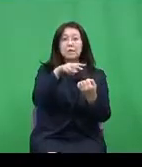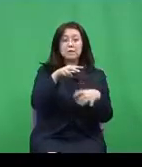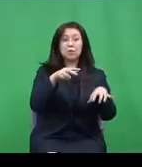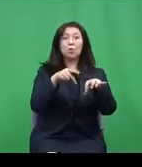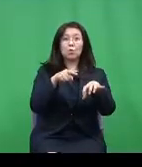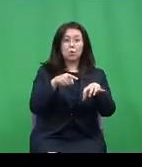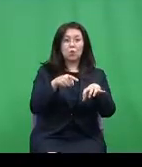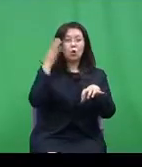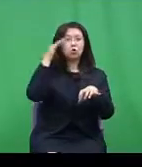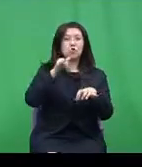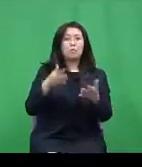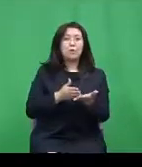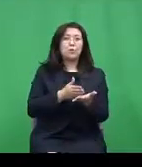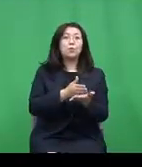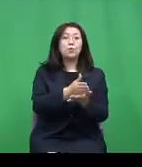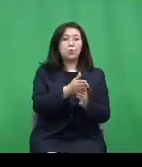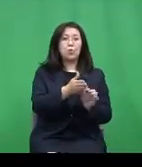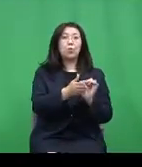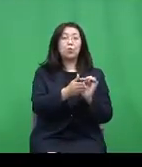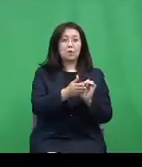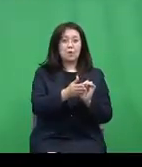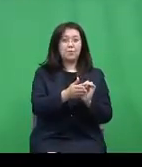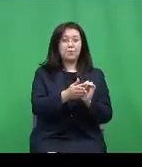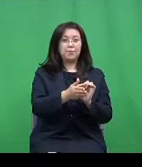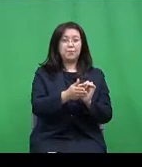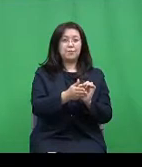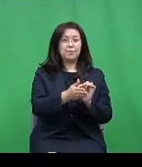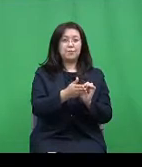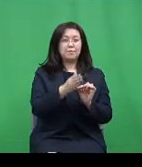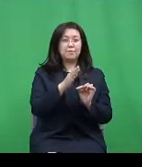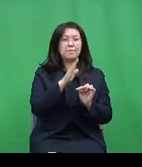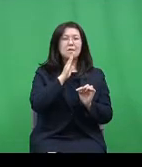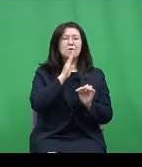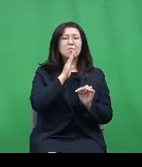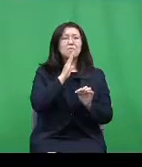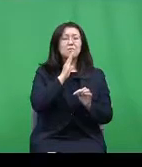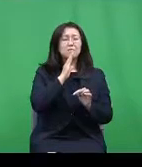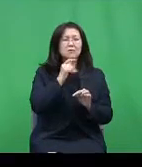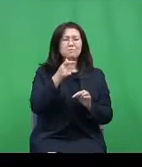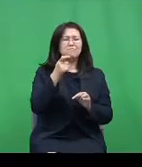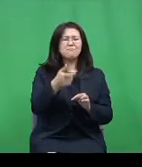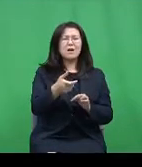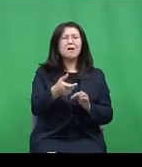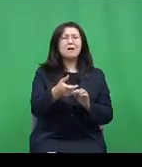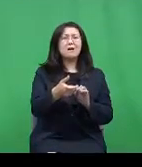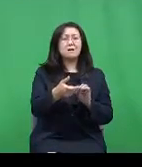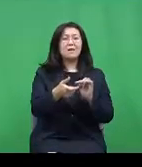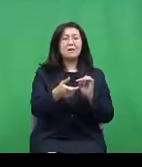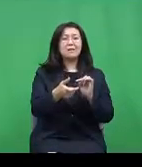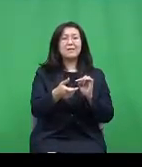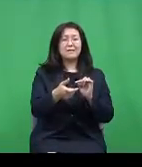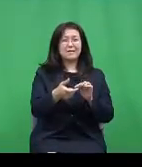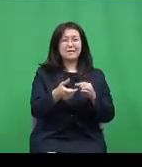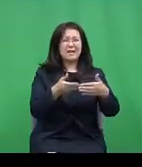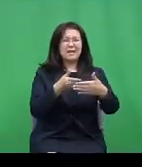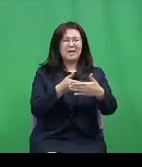管理されている黒部ルートですね、本当にまあ岩盤のように